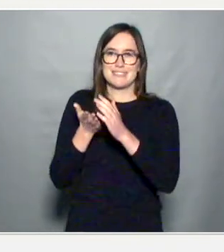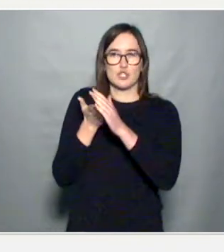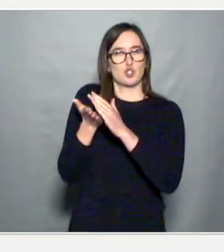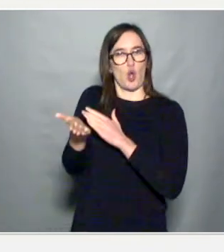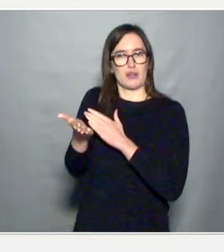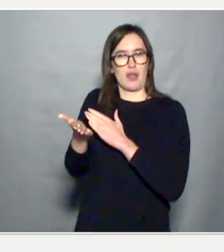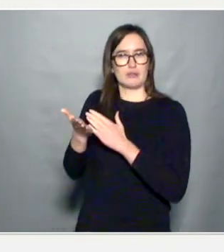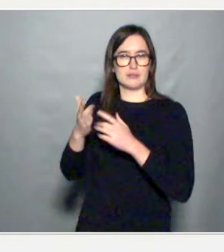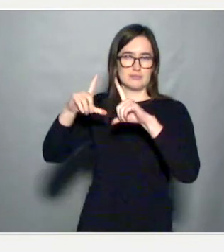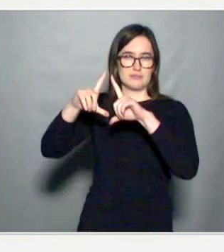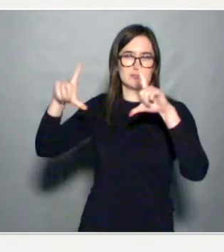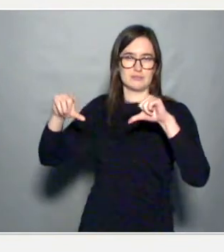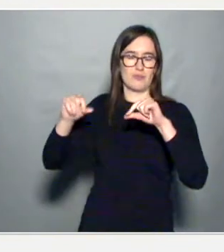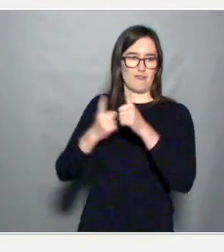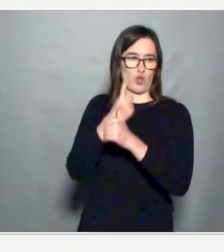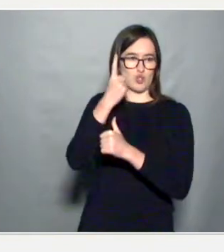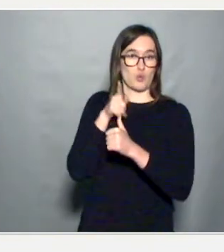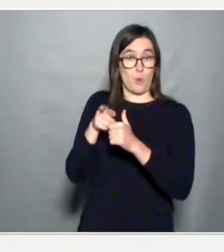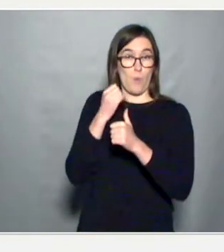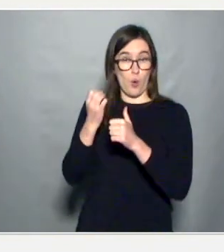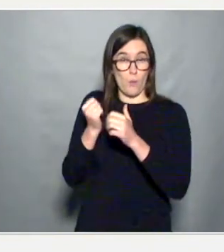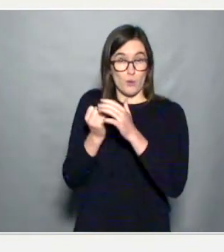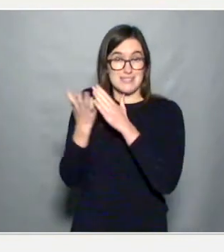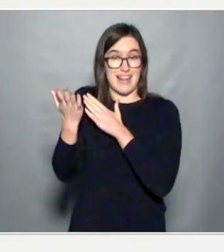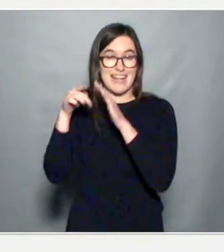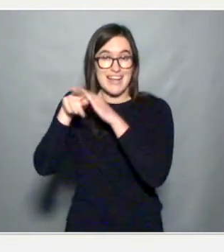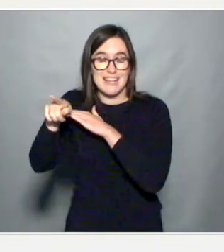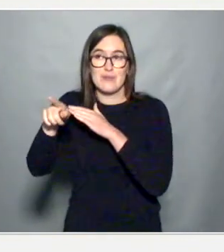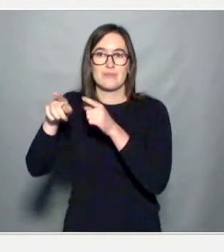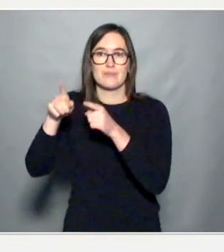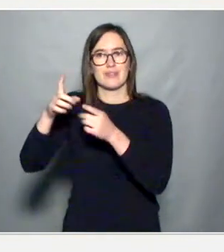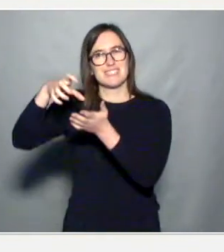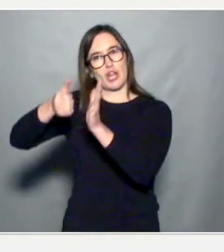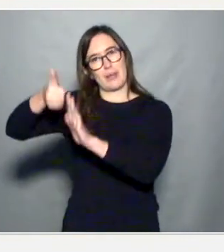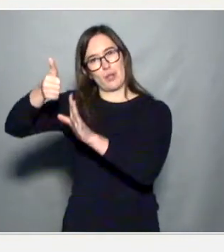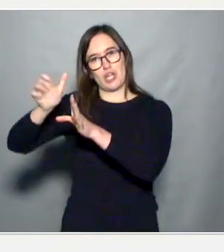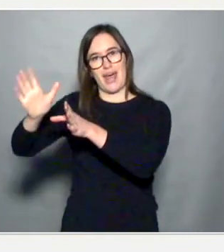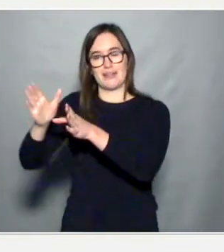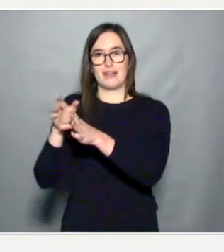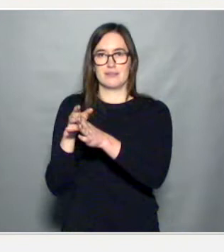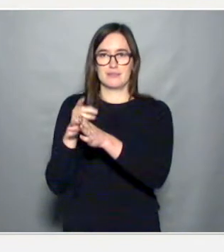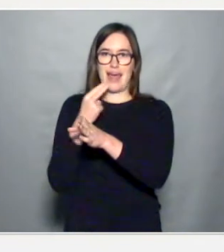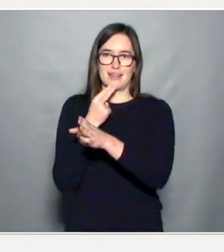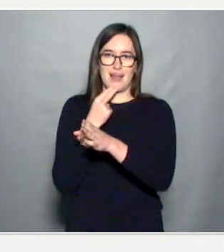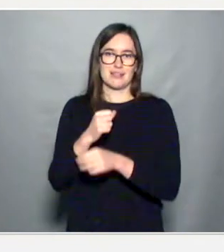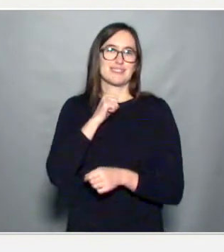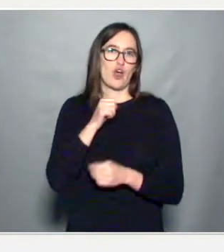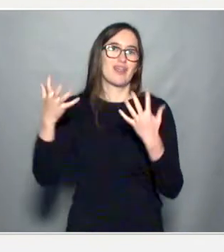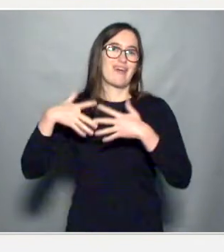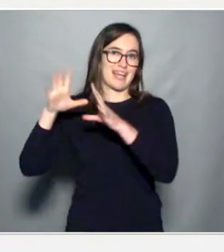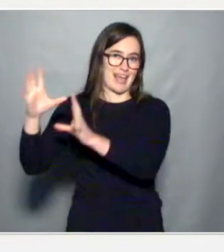namnändringsansökansblankett. Och så ska man skicka in den här ansökan till den statliga myndigheten som i det här fallet heter